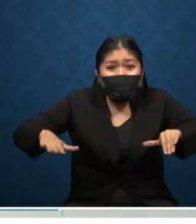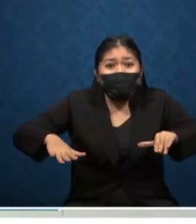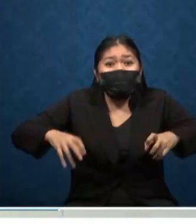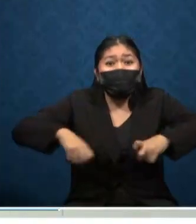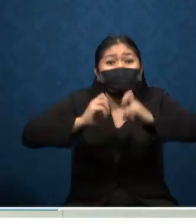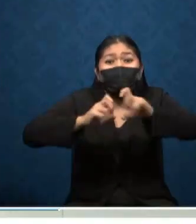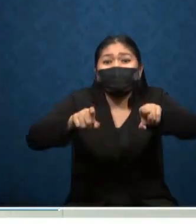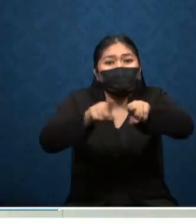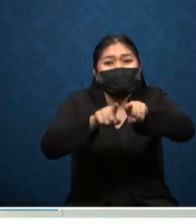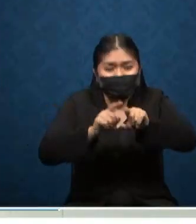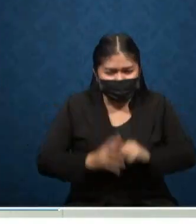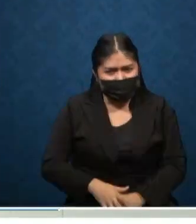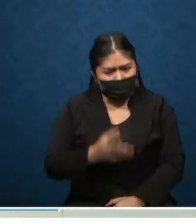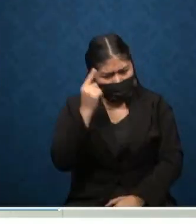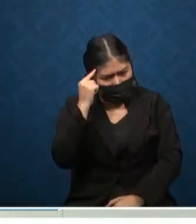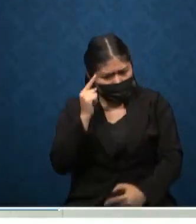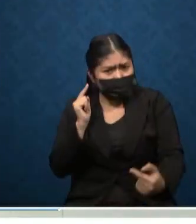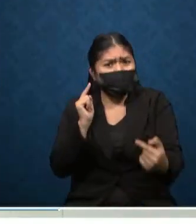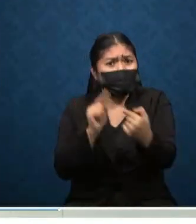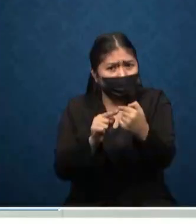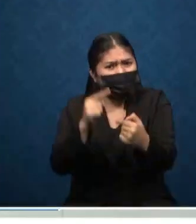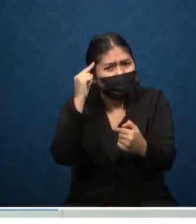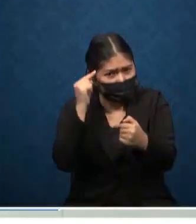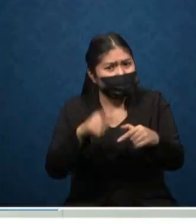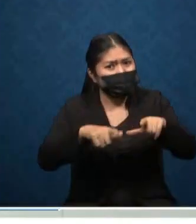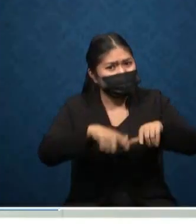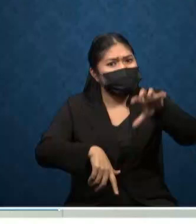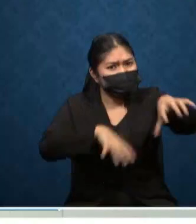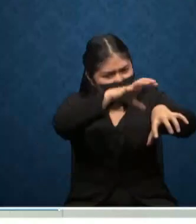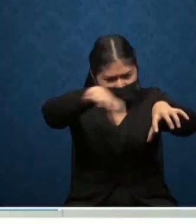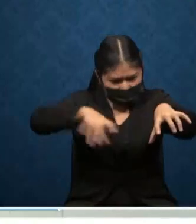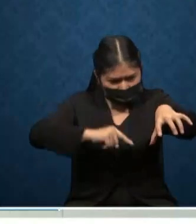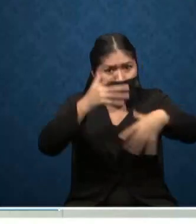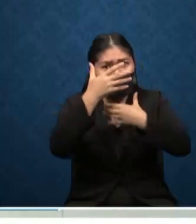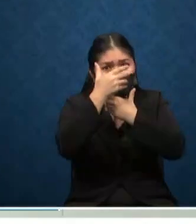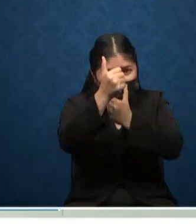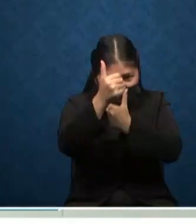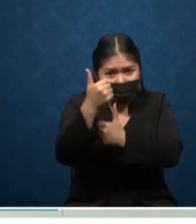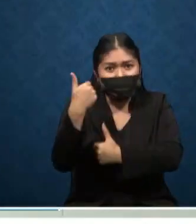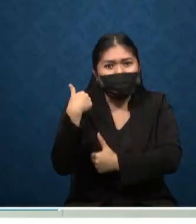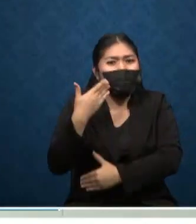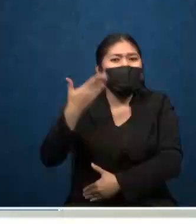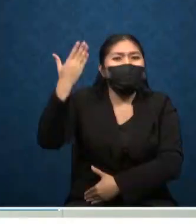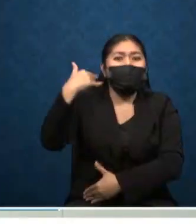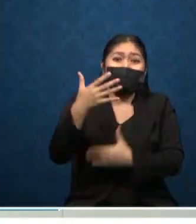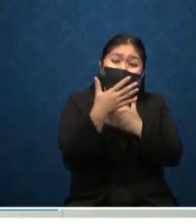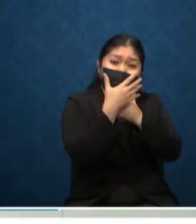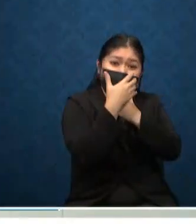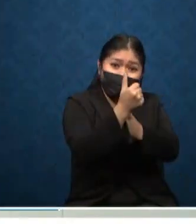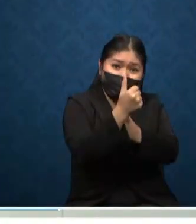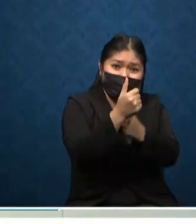วยกันก็เห็นตรงกันมาจะมีพื้นที่บางพื้นที่ที่น่าสนใจแต่เดิมเราสนใจปะเหลียน